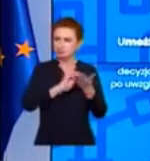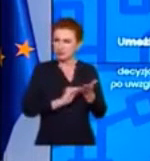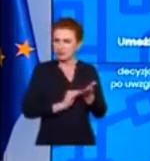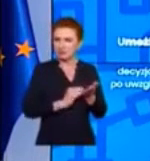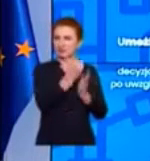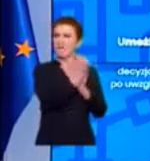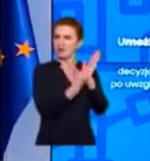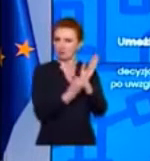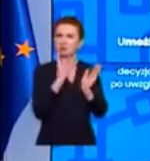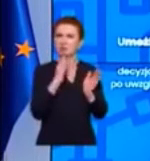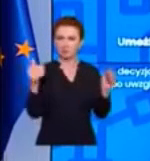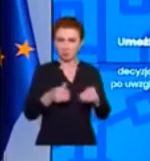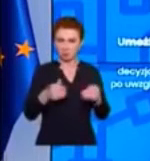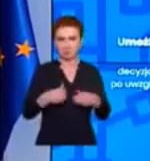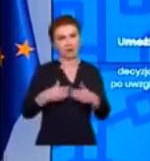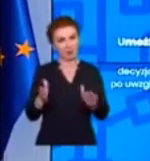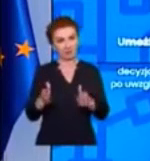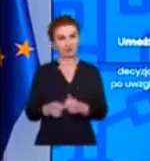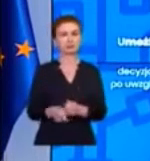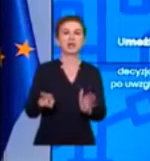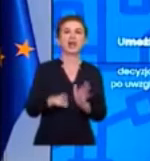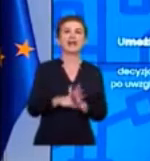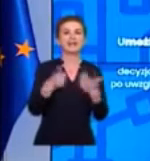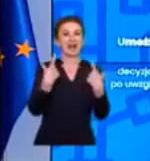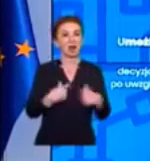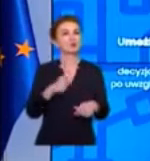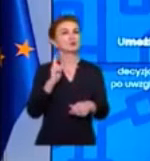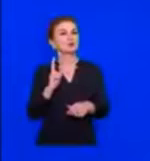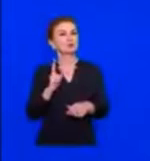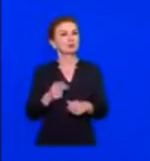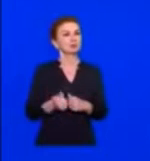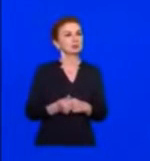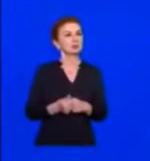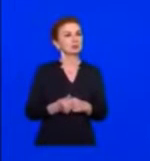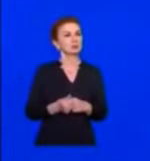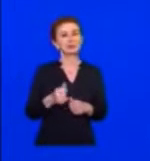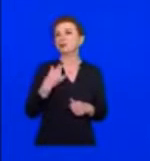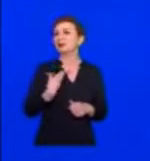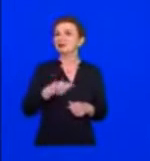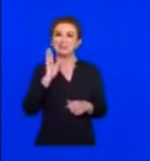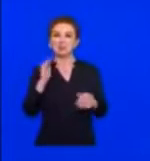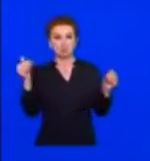możliwe. Dla osób, które nie będą mogły swoich pociech oddać